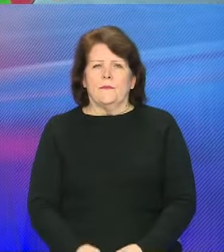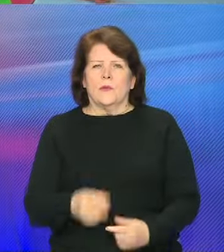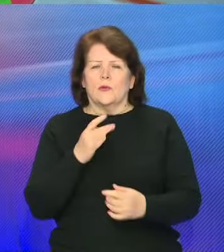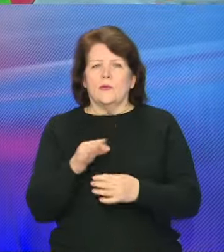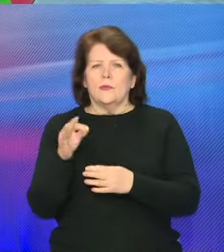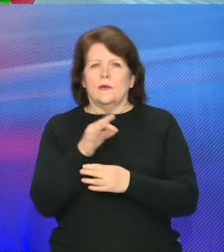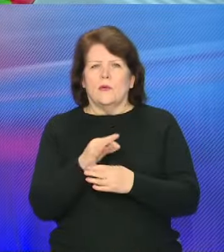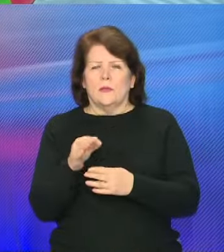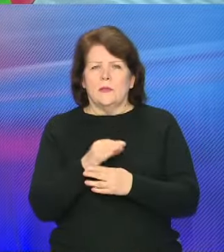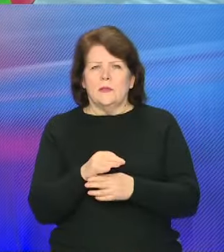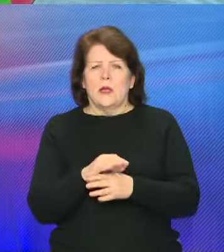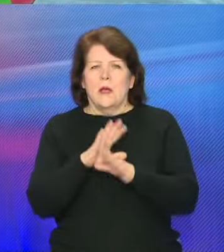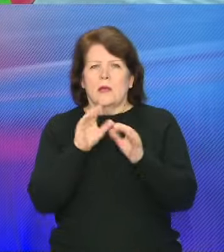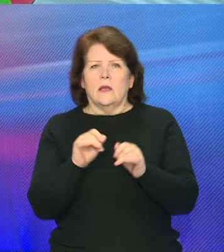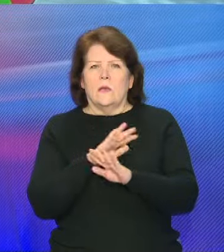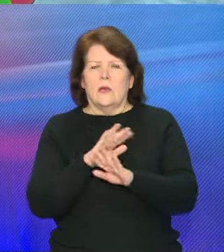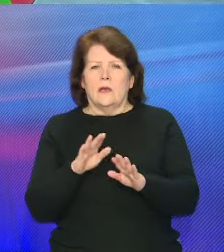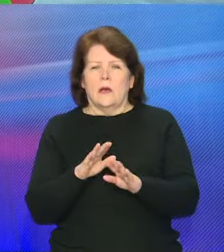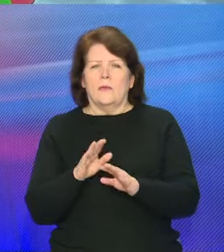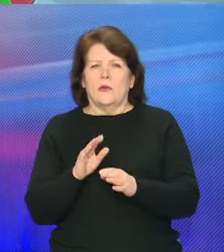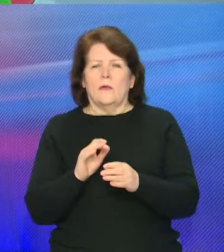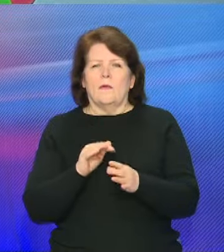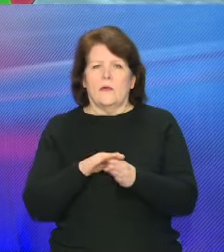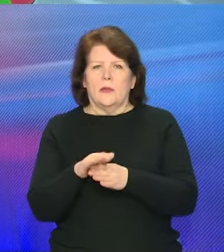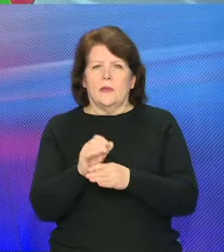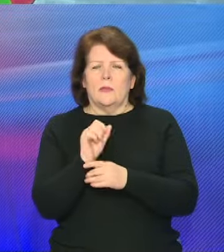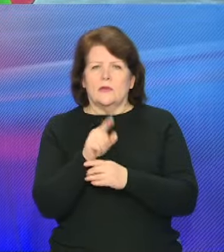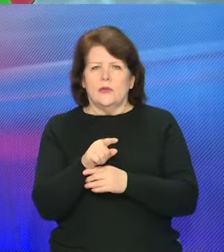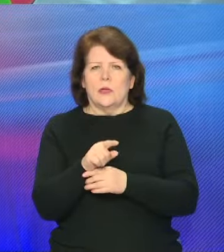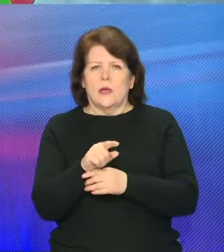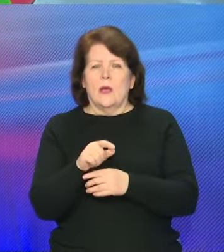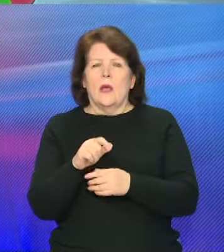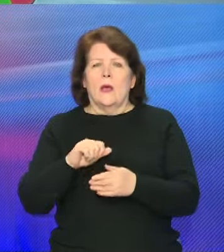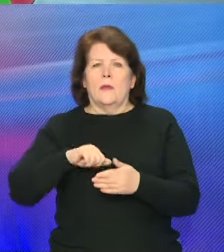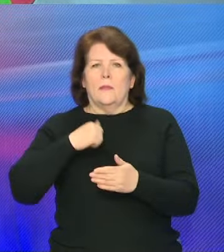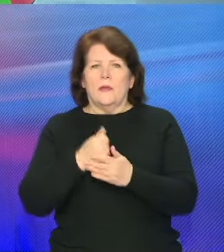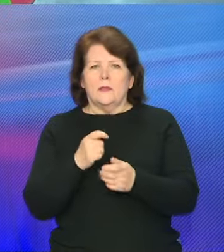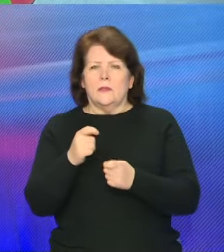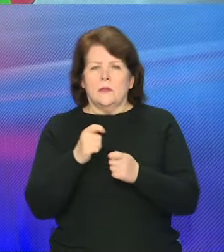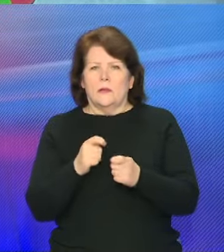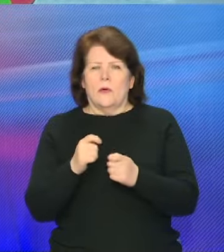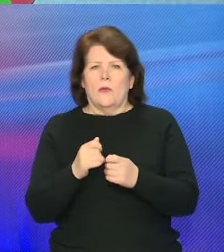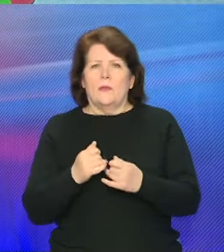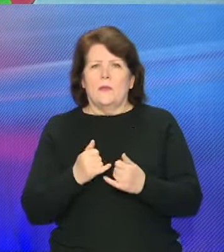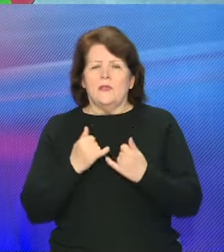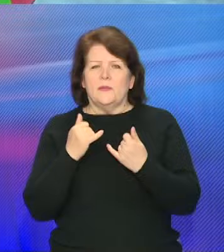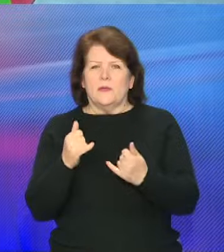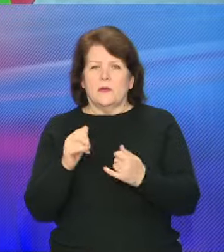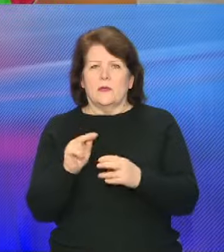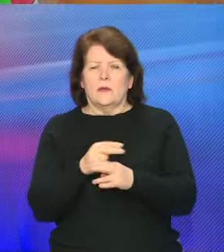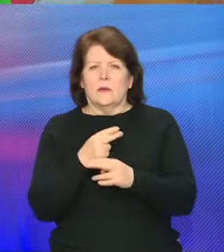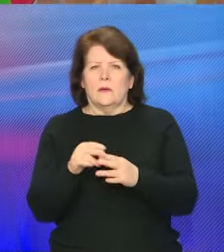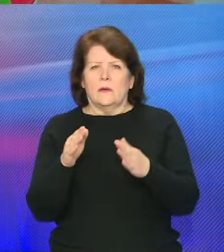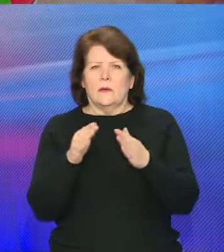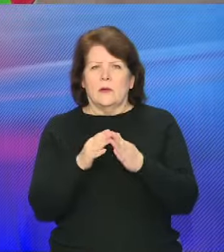Гродзенской областью не у полном объеме выполнено доручение керовника державы по забеспечению капитального ремонта жилевого фонда у отповедности с